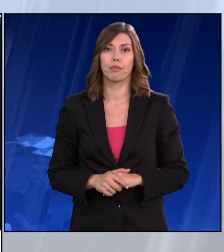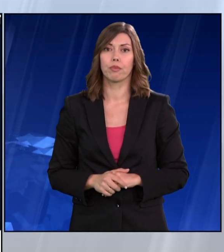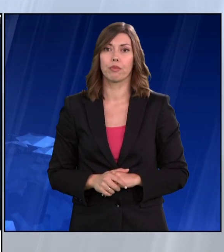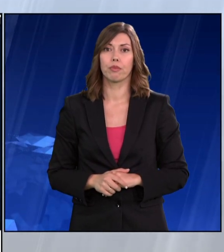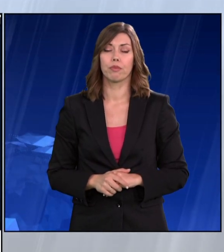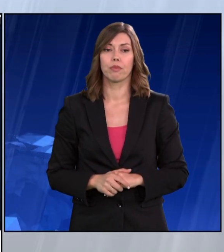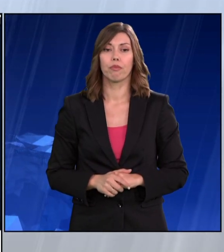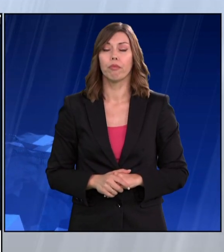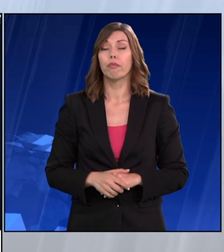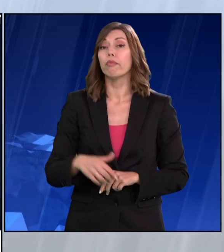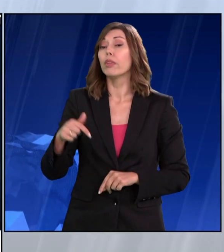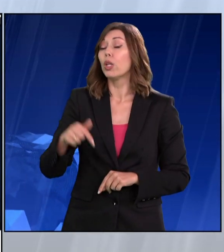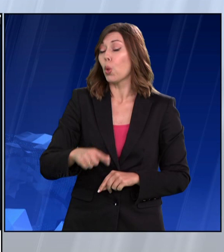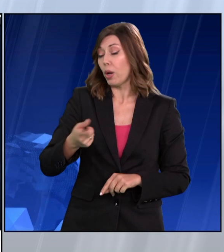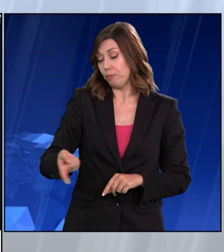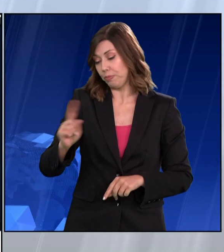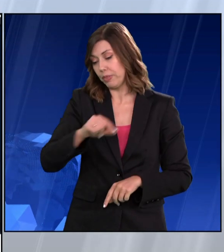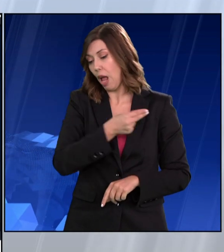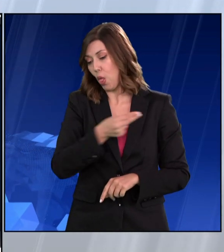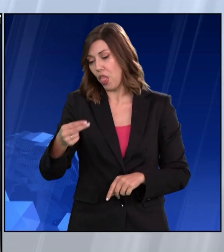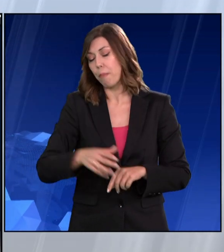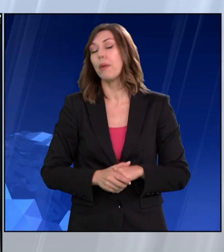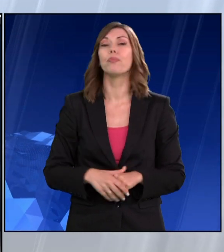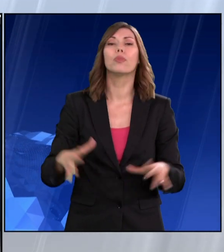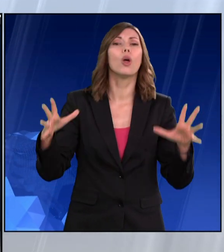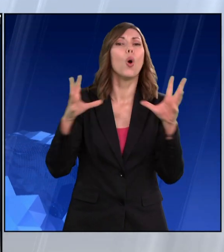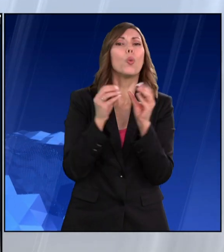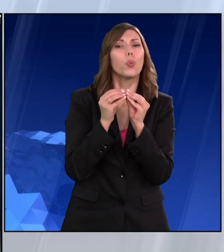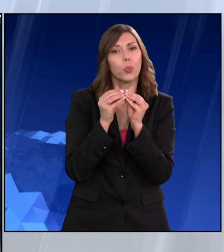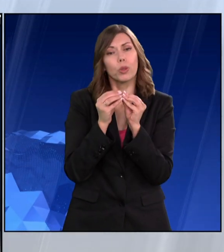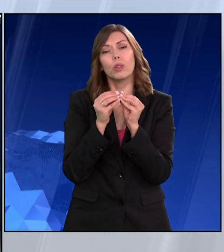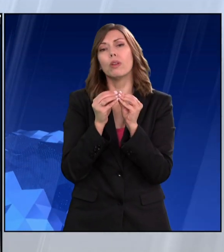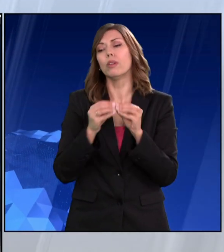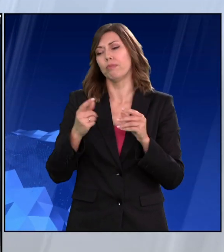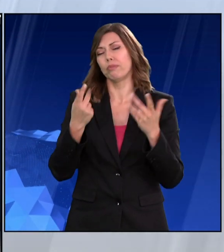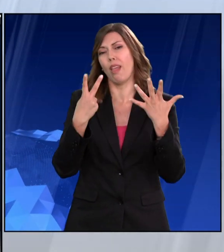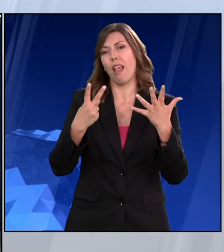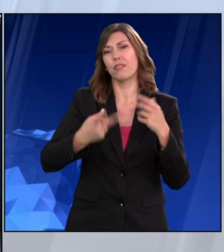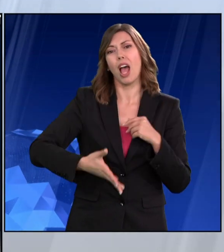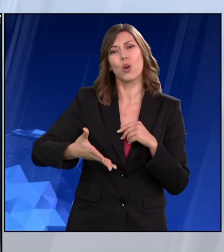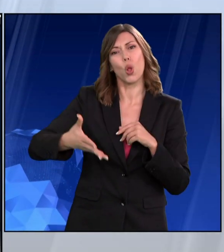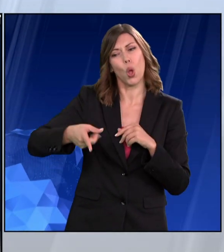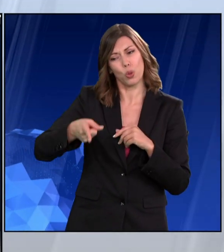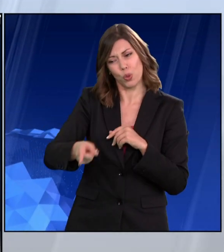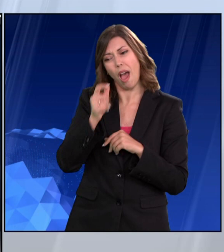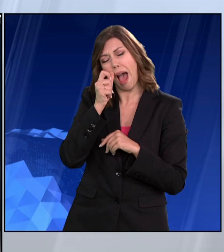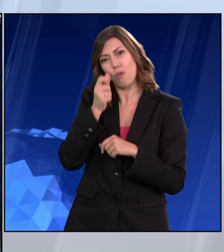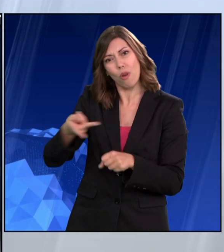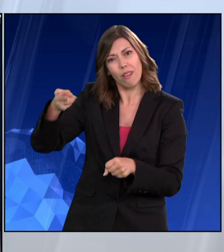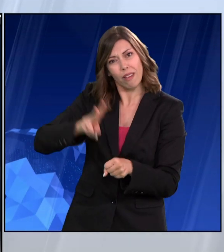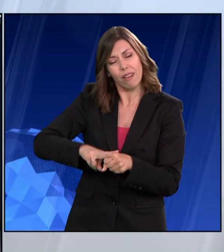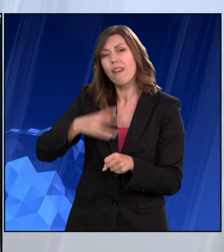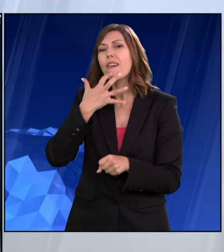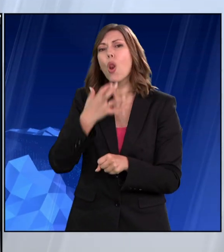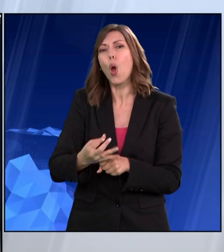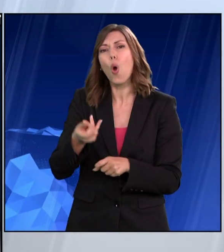Να αλλάξουμε τώρα θέμα. Ο θάνατος του 7χρονου από τη μαθεία λόγω στρεπτόκοκκου έχει προκαλέσει πανικό στους γονείς, καθώς τον τελευταίο